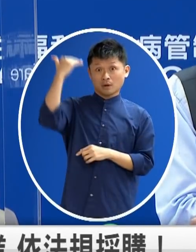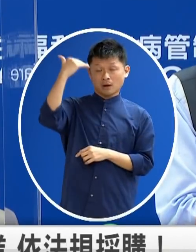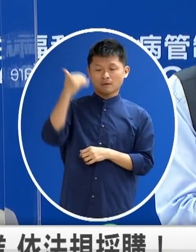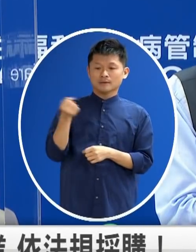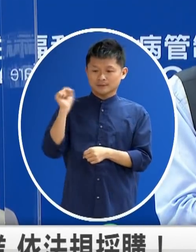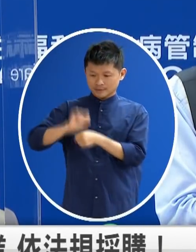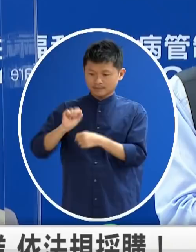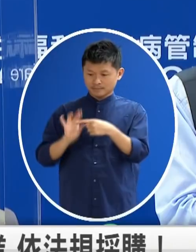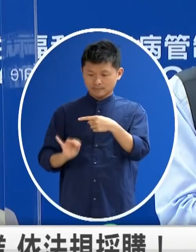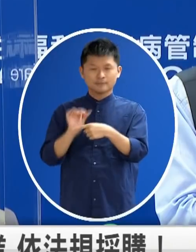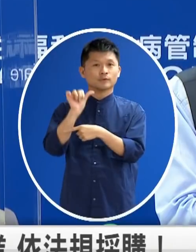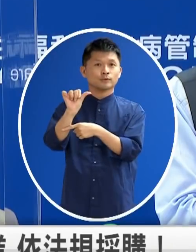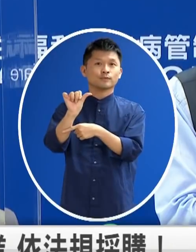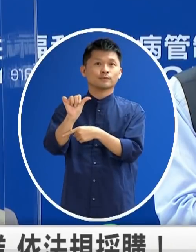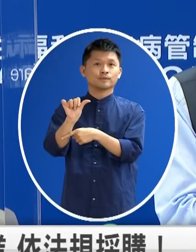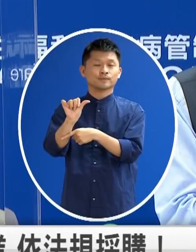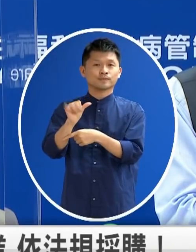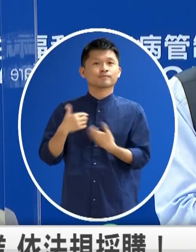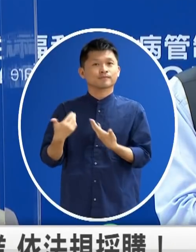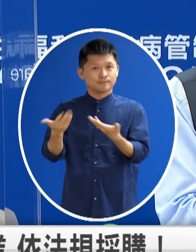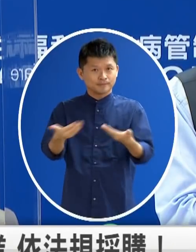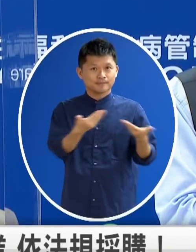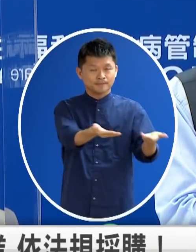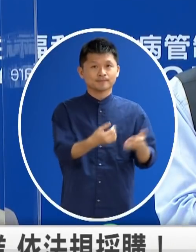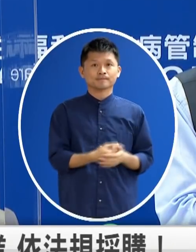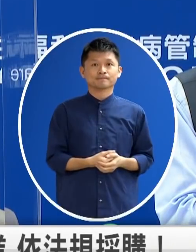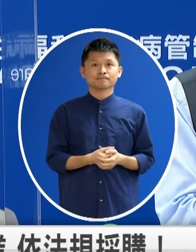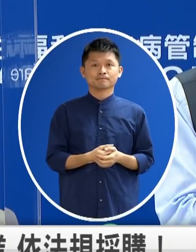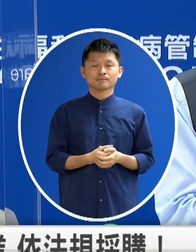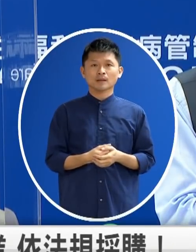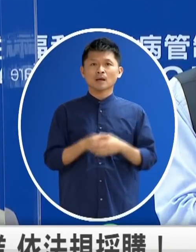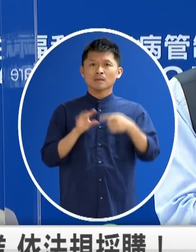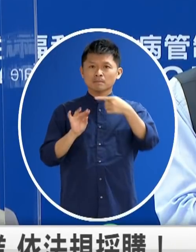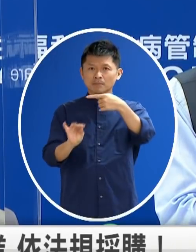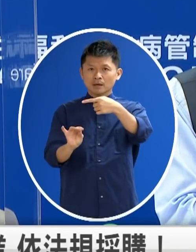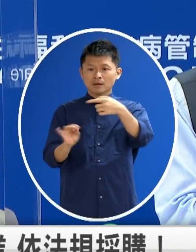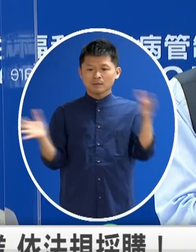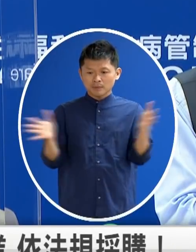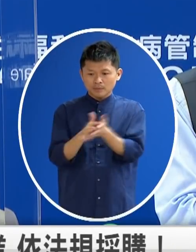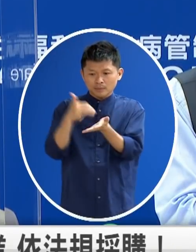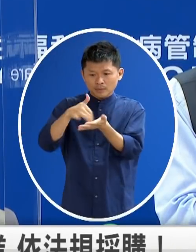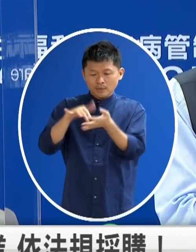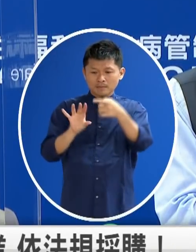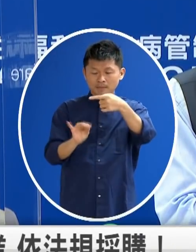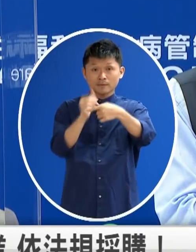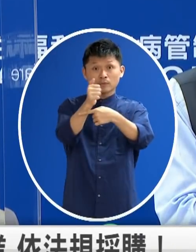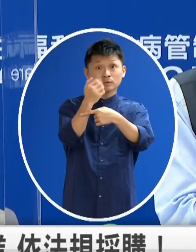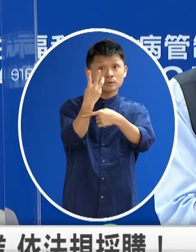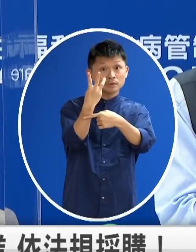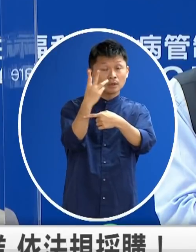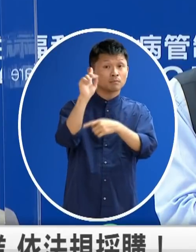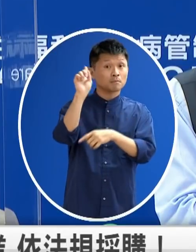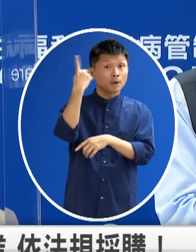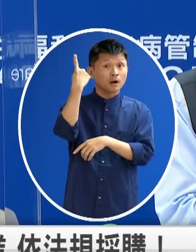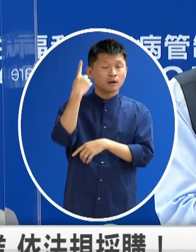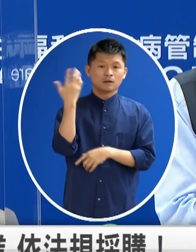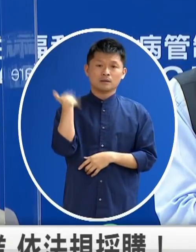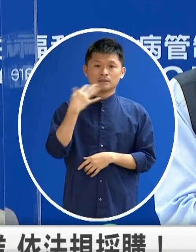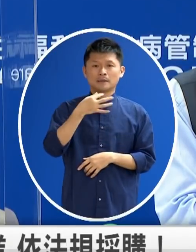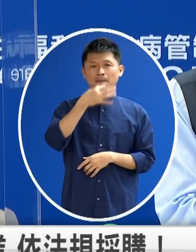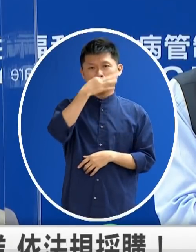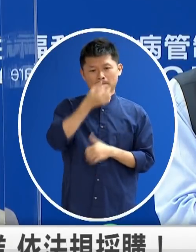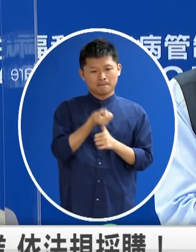5%。那这样的一个数目为什么会用抓一个53%？因为以前在打流感疫苗的时